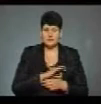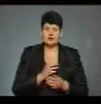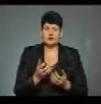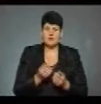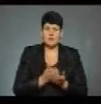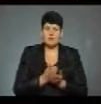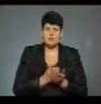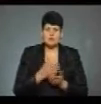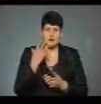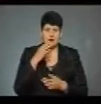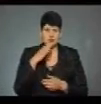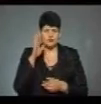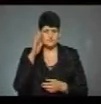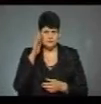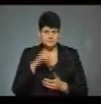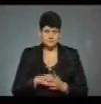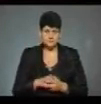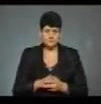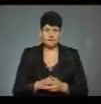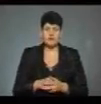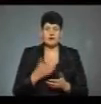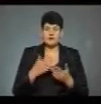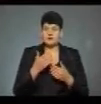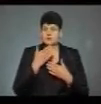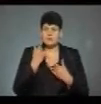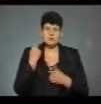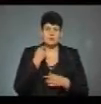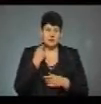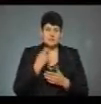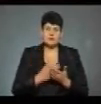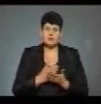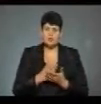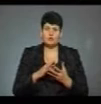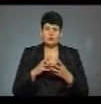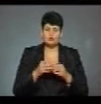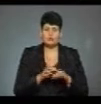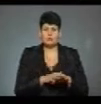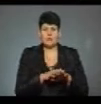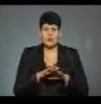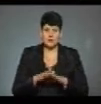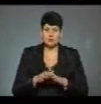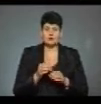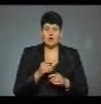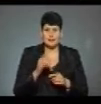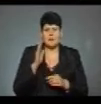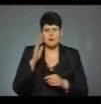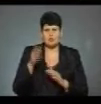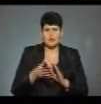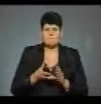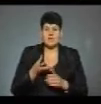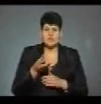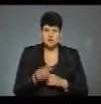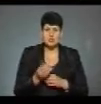з постачання гарячої води. При відсутності заборгованості за послуги суму перерахунку зарахують до майбутніх платежів.